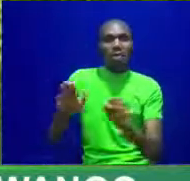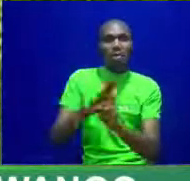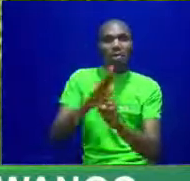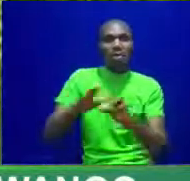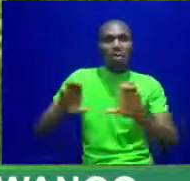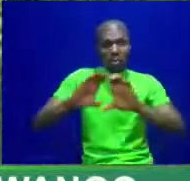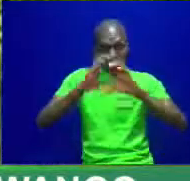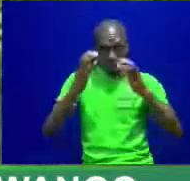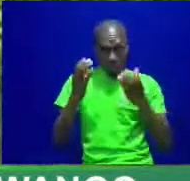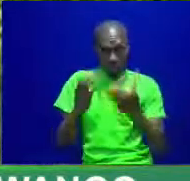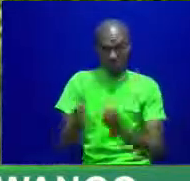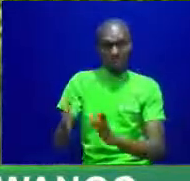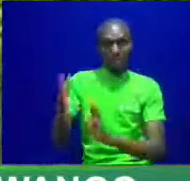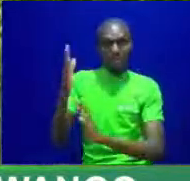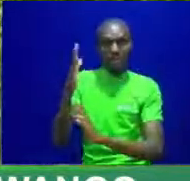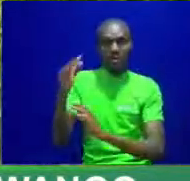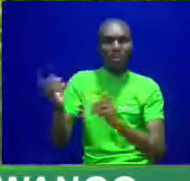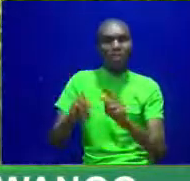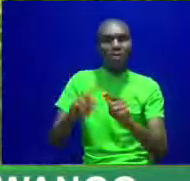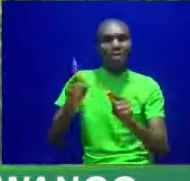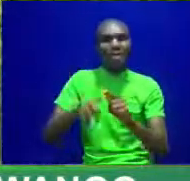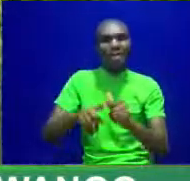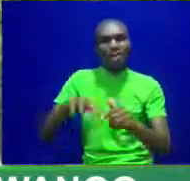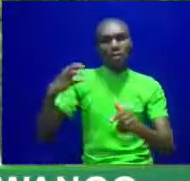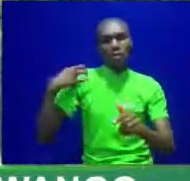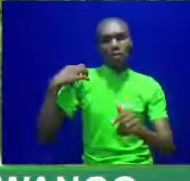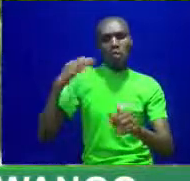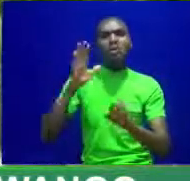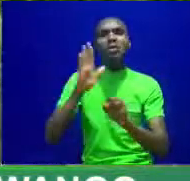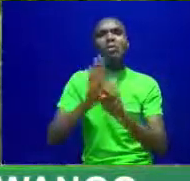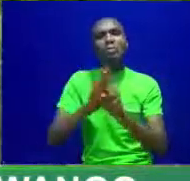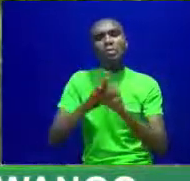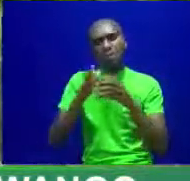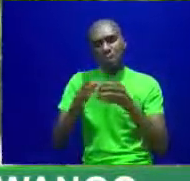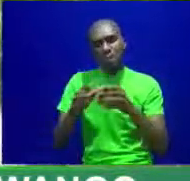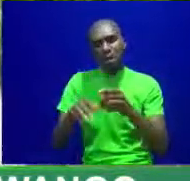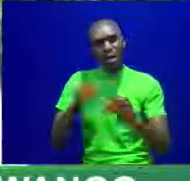community policy. Otetete mocho mosoki kabisa. Mokore investigation.